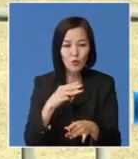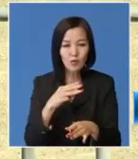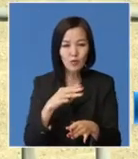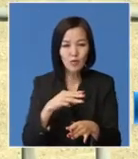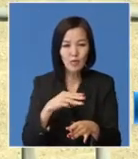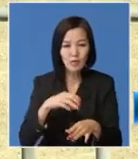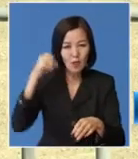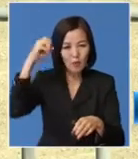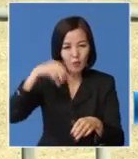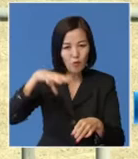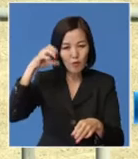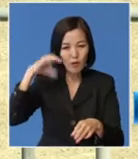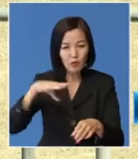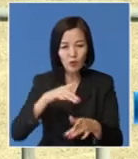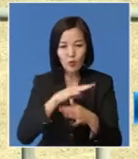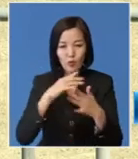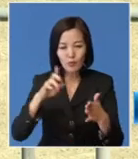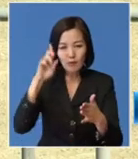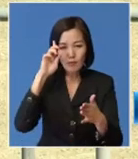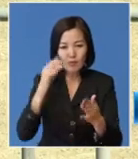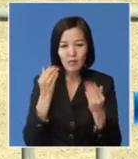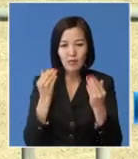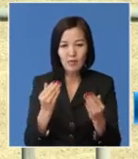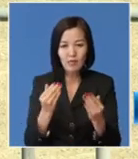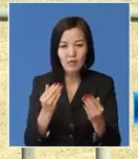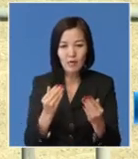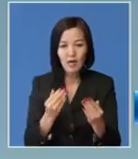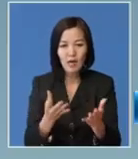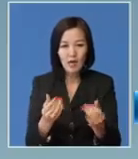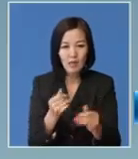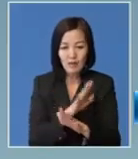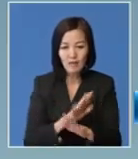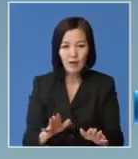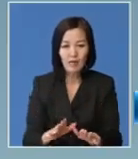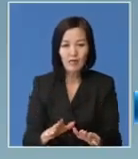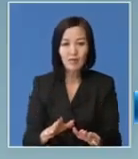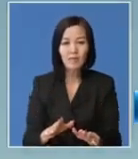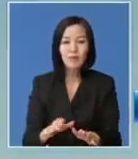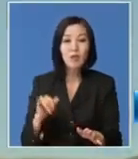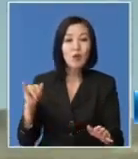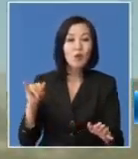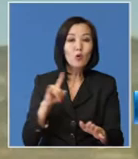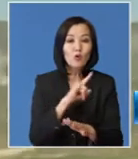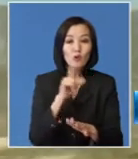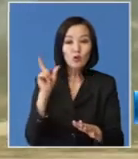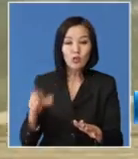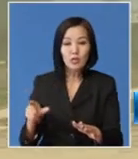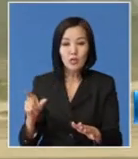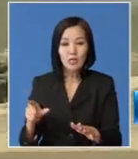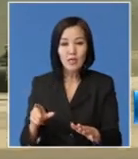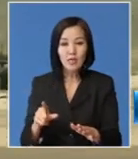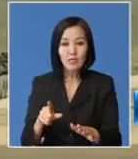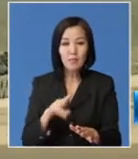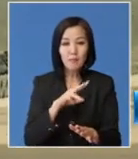ұшақтар бүгінде көптеген мемлекеттердің әлі күнге шейін қолдары жетпей келеді. Тәжірибелі ұшқыштар Ми-17,